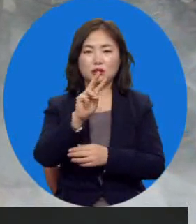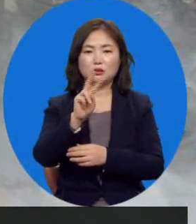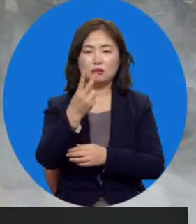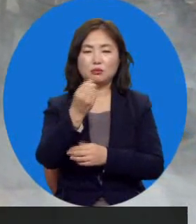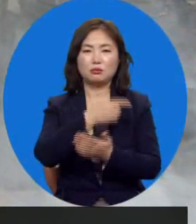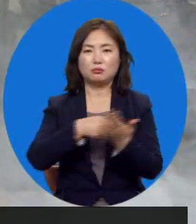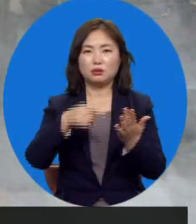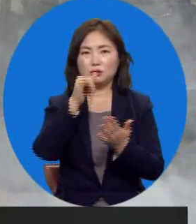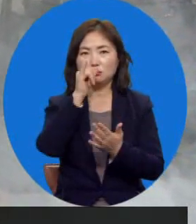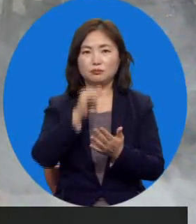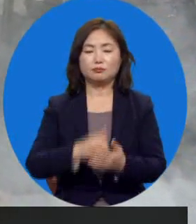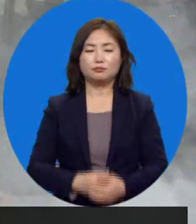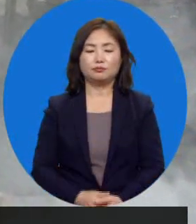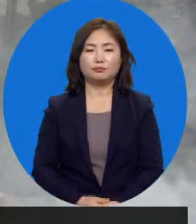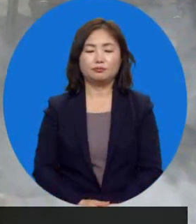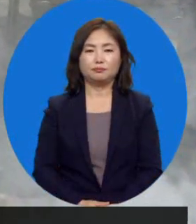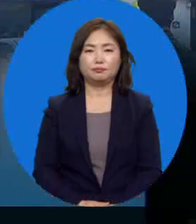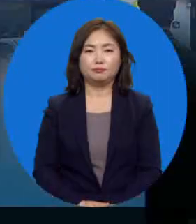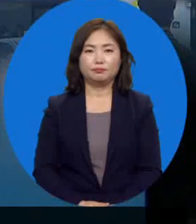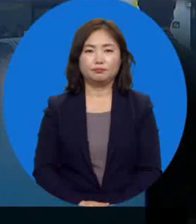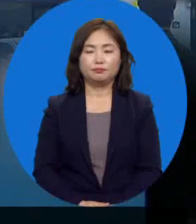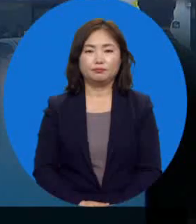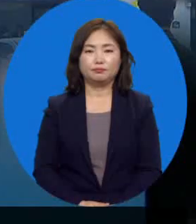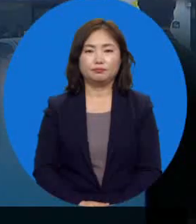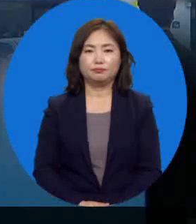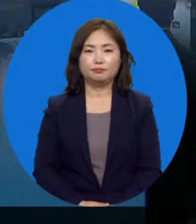재산 피해가 났습니다.